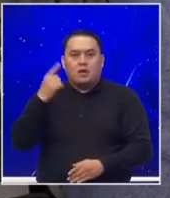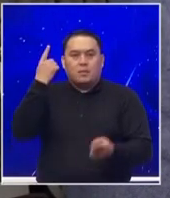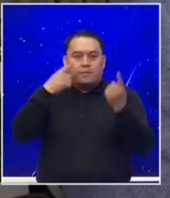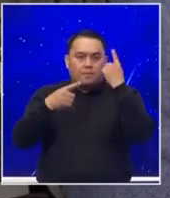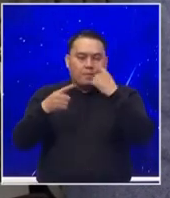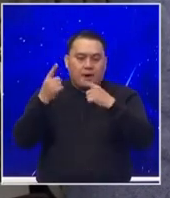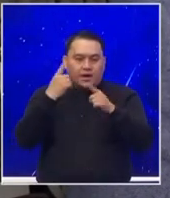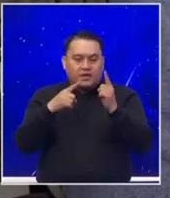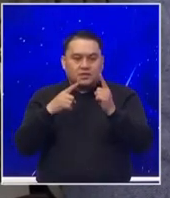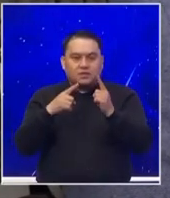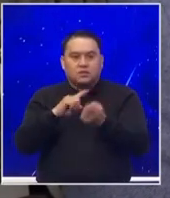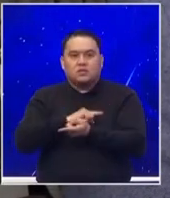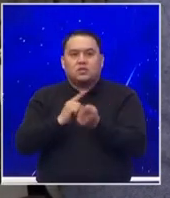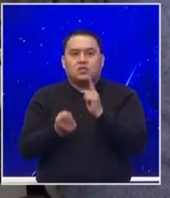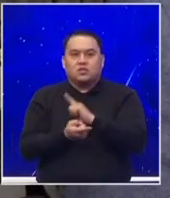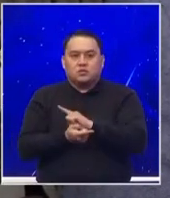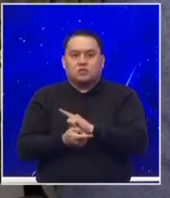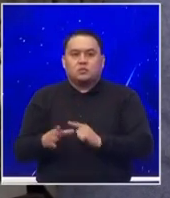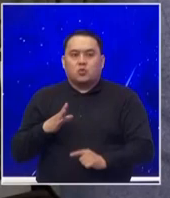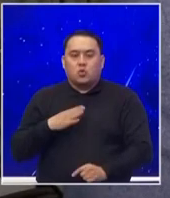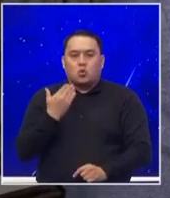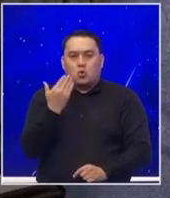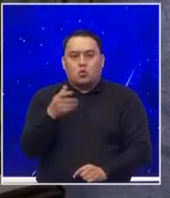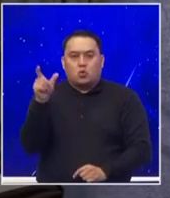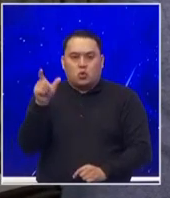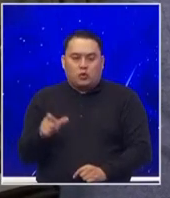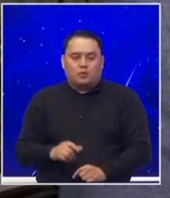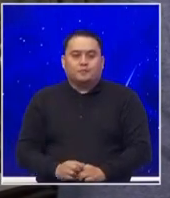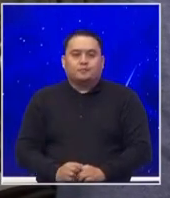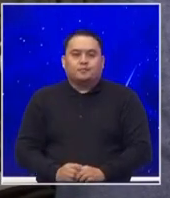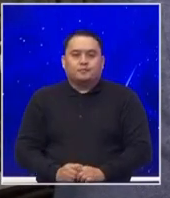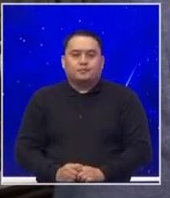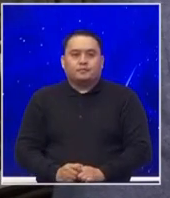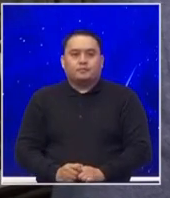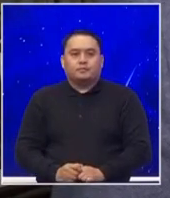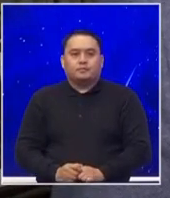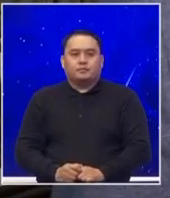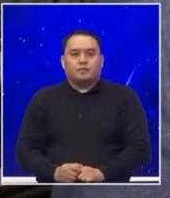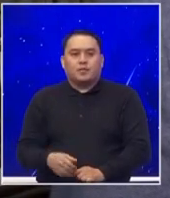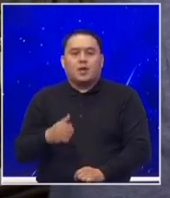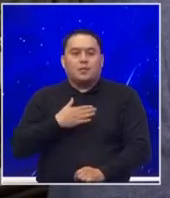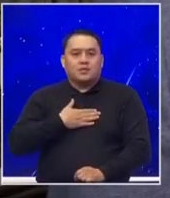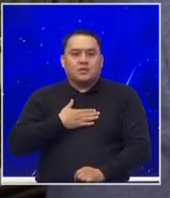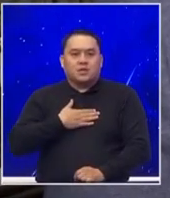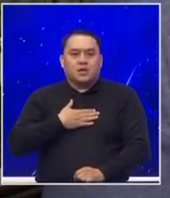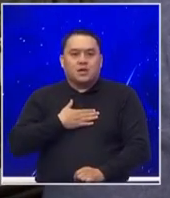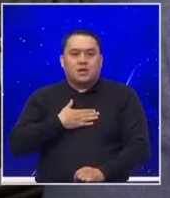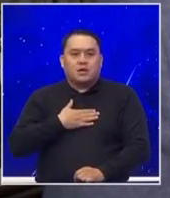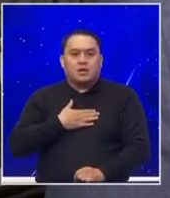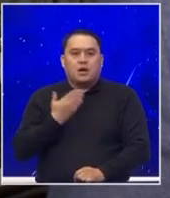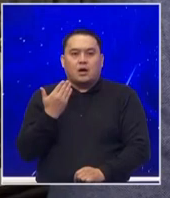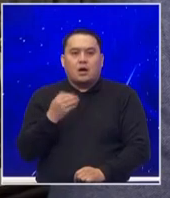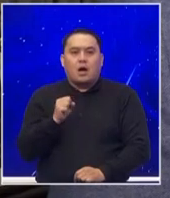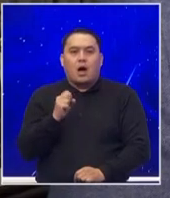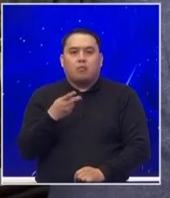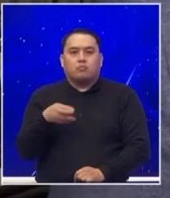поэзиясына революциялық төңкеріс жасаған үлкен тұлға. Бізде қазақ поэзиясының атасы саналатын